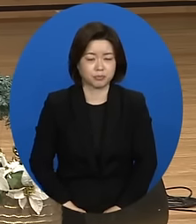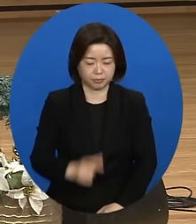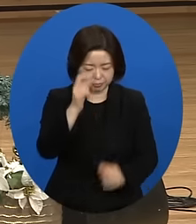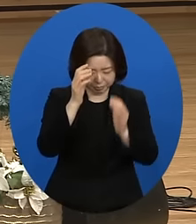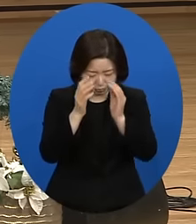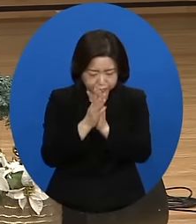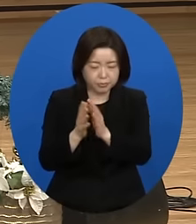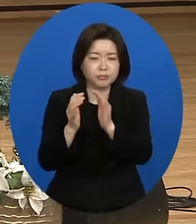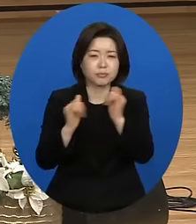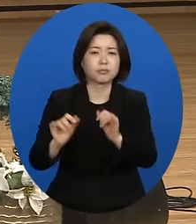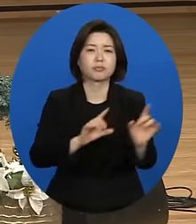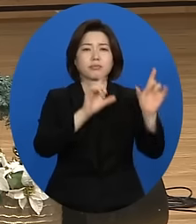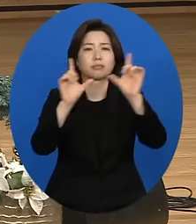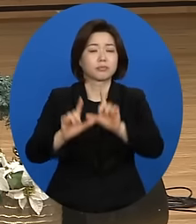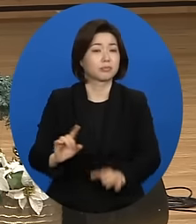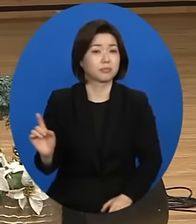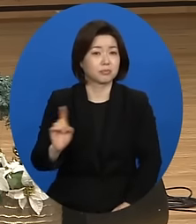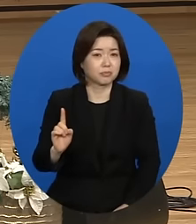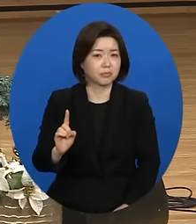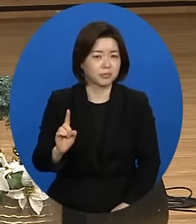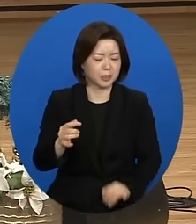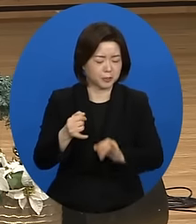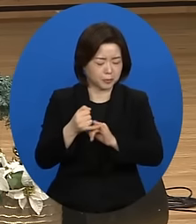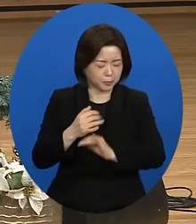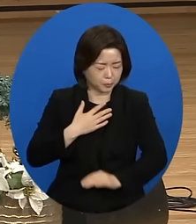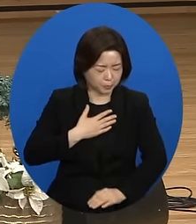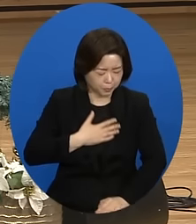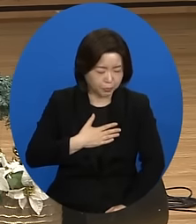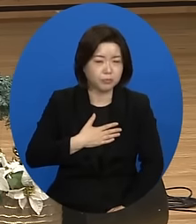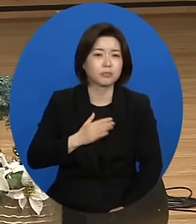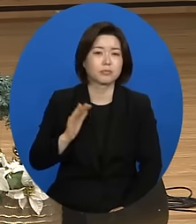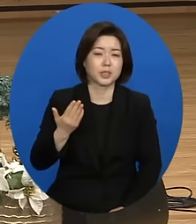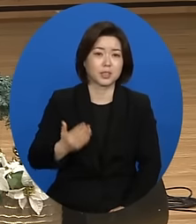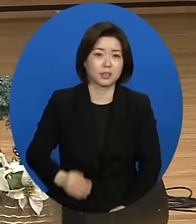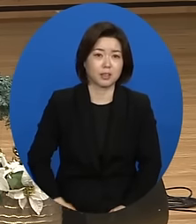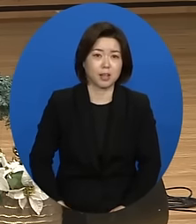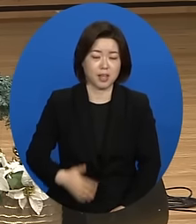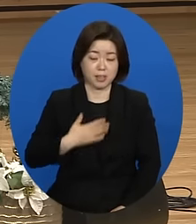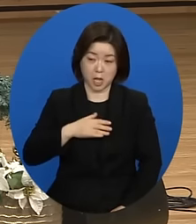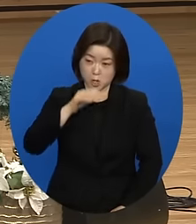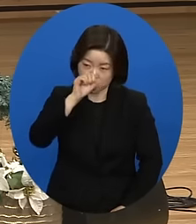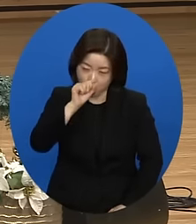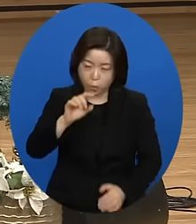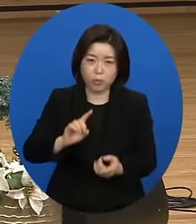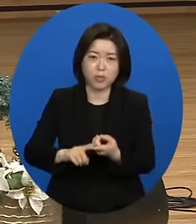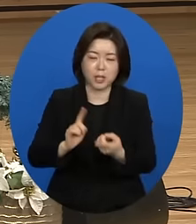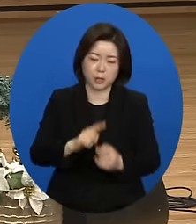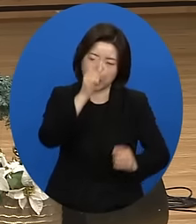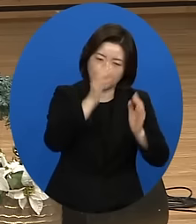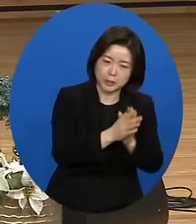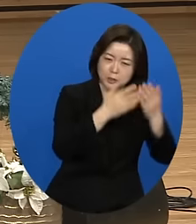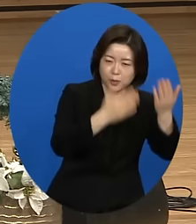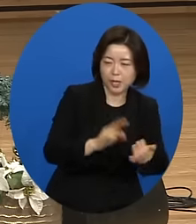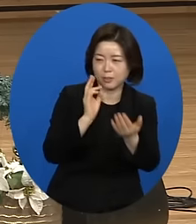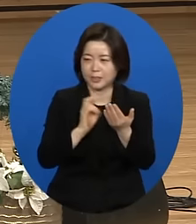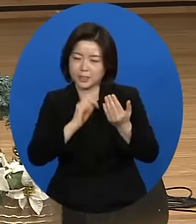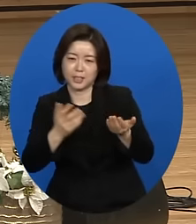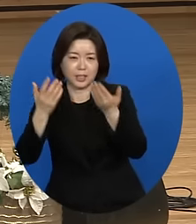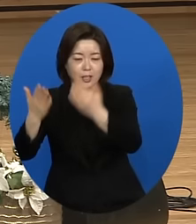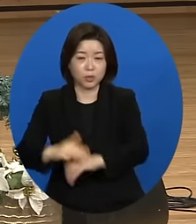기독교인의 삶이라는 게 뭔지를 아셔야 돼요. 그냥 내가 좋은 대로 기도나 하고 찬양이나 하는